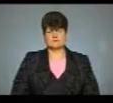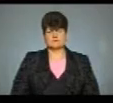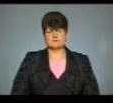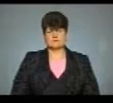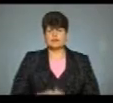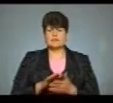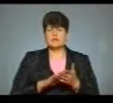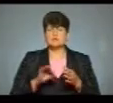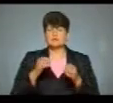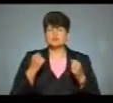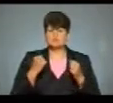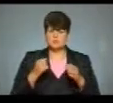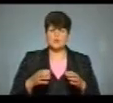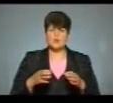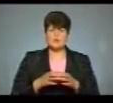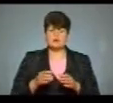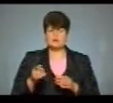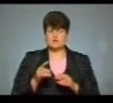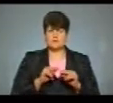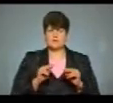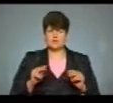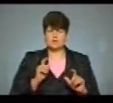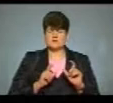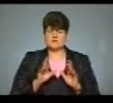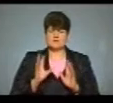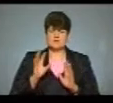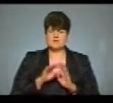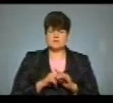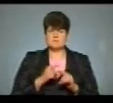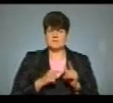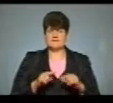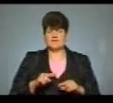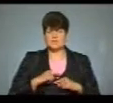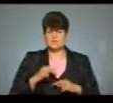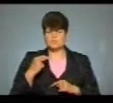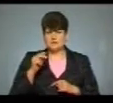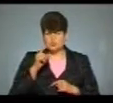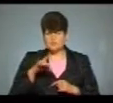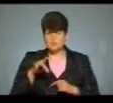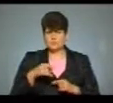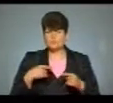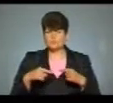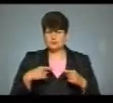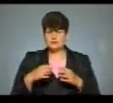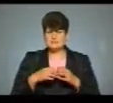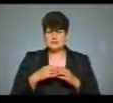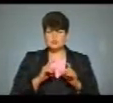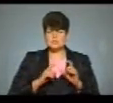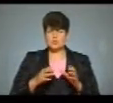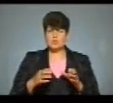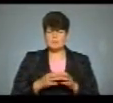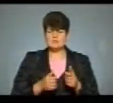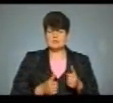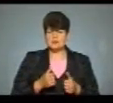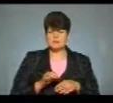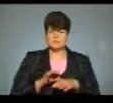І далі про спорт. Команда «Тернопільпедуніверситет» увійшла до півфіналу Чемпіонату Європи з футболу серед студентських команд. Змагання